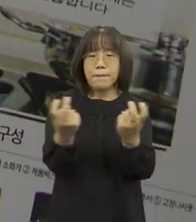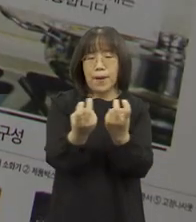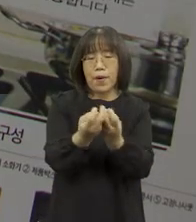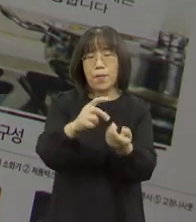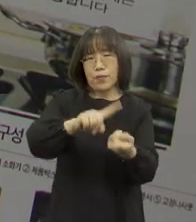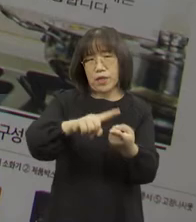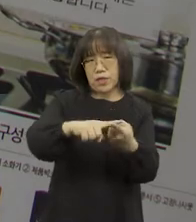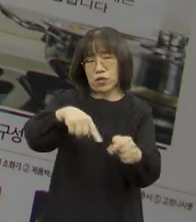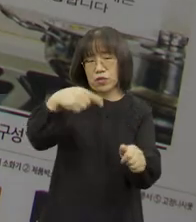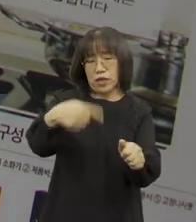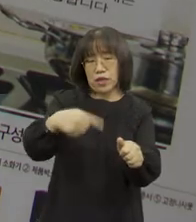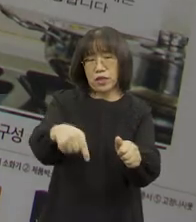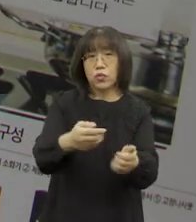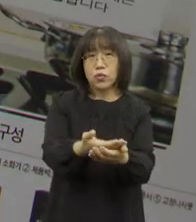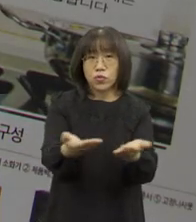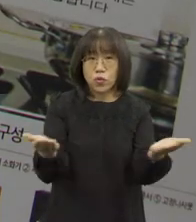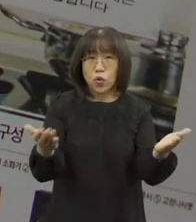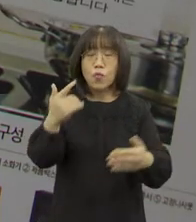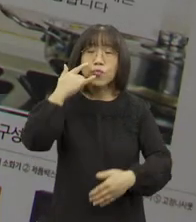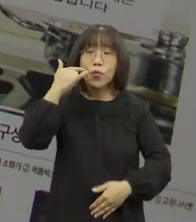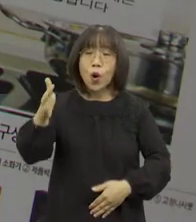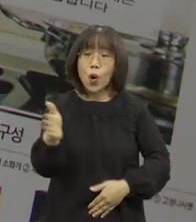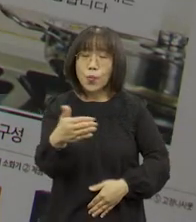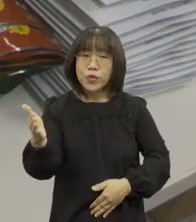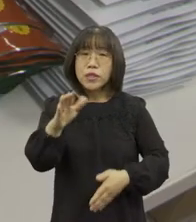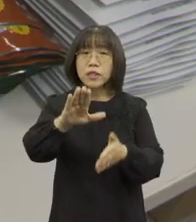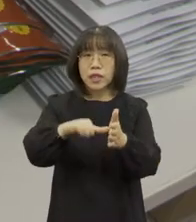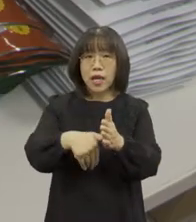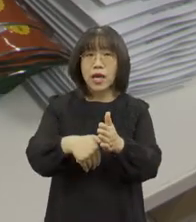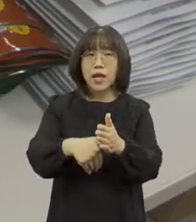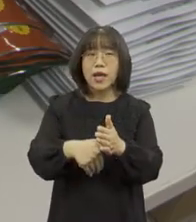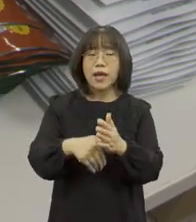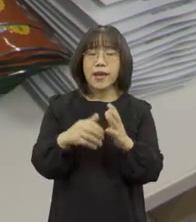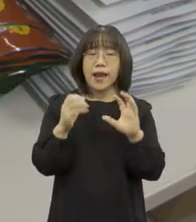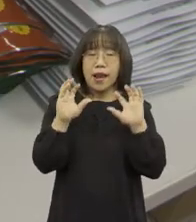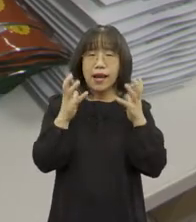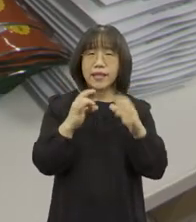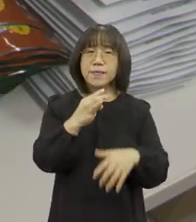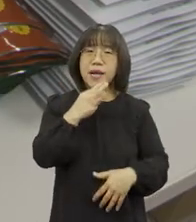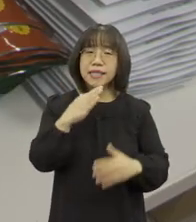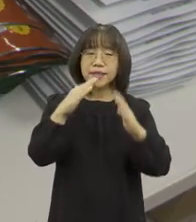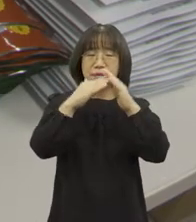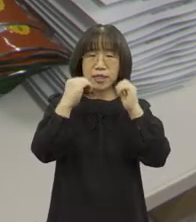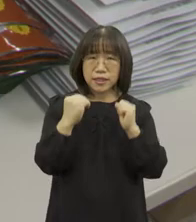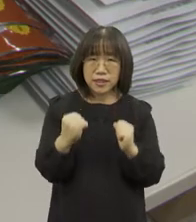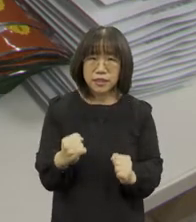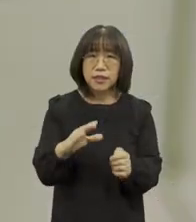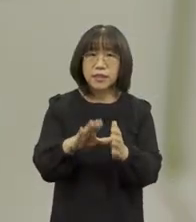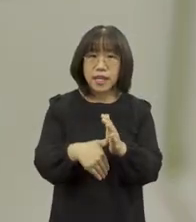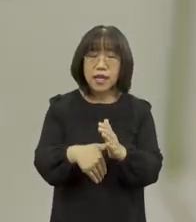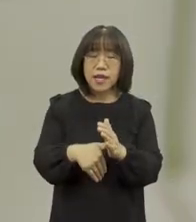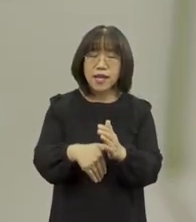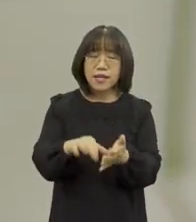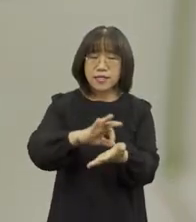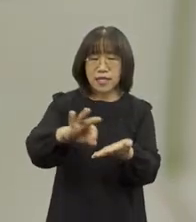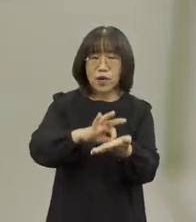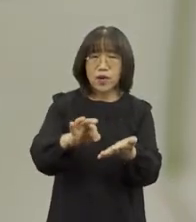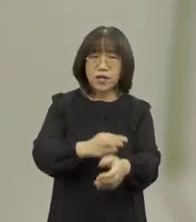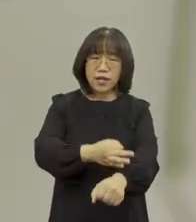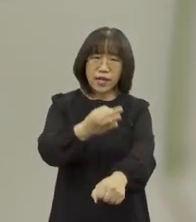그림 자료 등을 활용해 알려주고 보호자 없이 아이들끼리 집에 있는 경우를 대비해 아이들도 사용하기